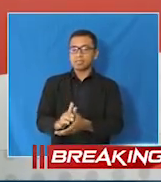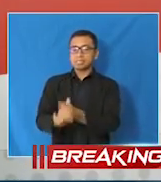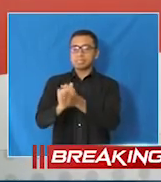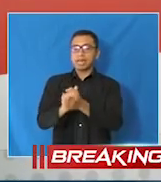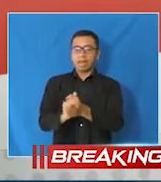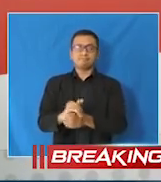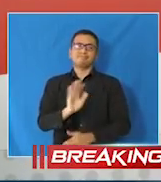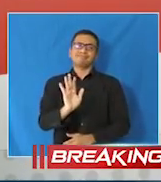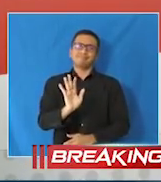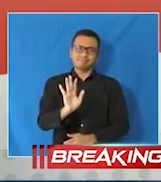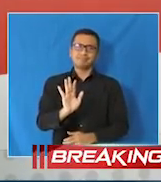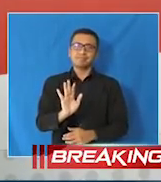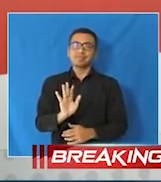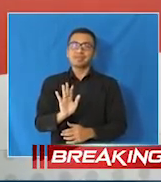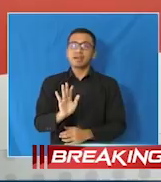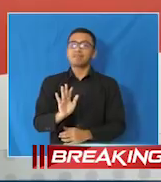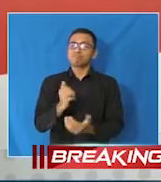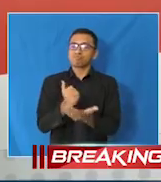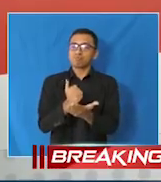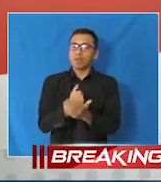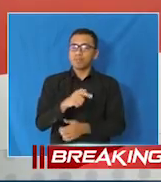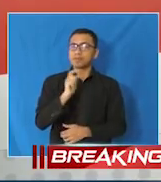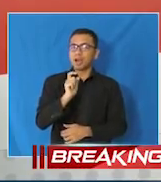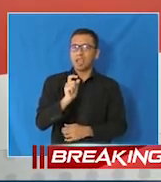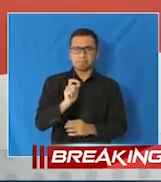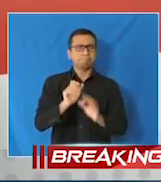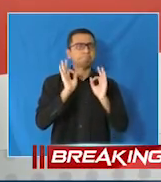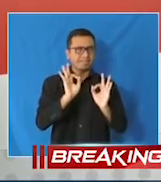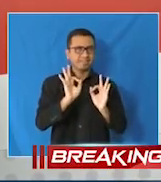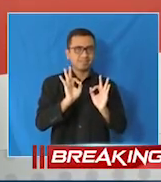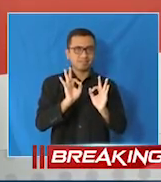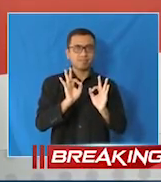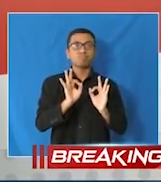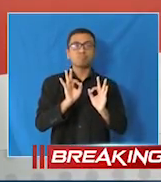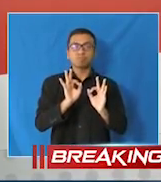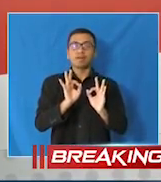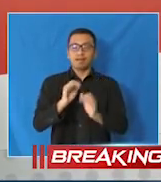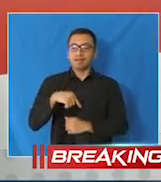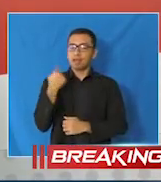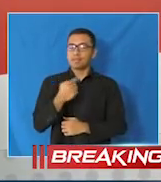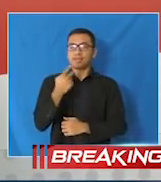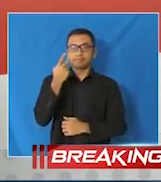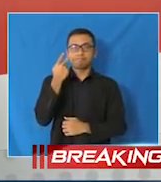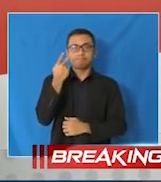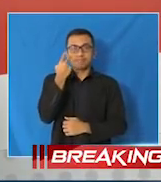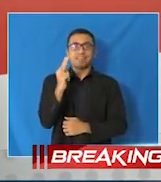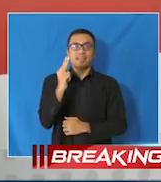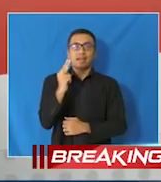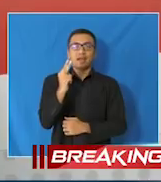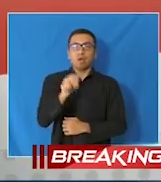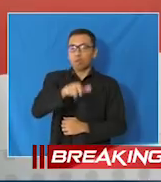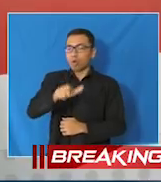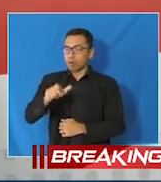ini adalah upaya upaya yang paling efektif dan saya yakin ini semua masyarakat mampu untuk melakukan